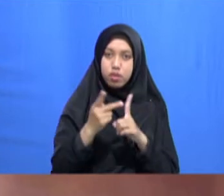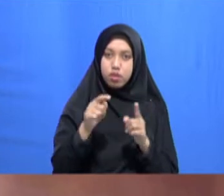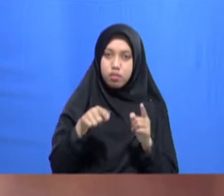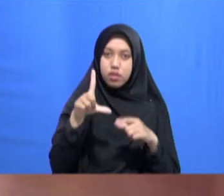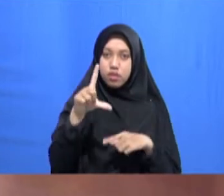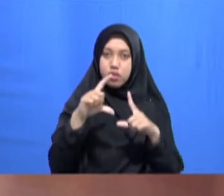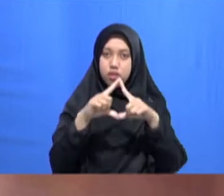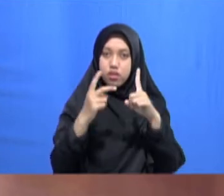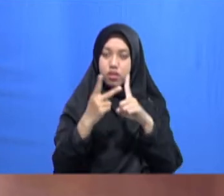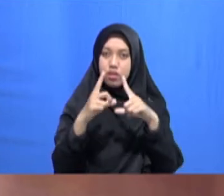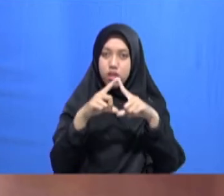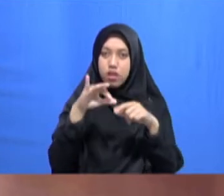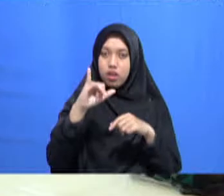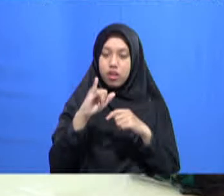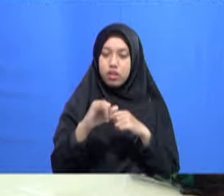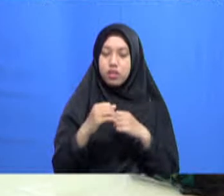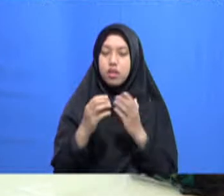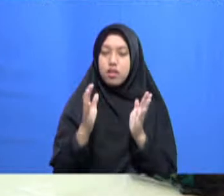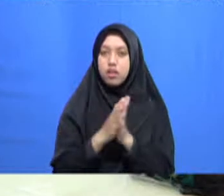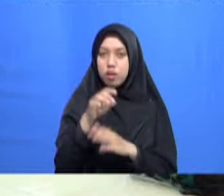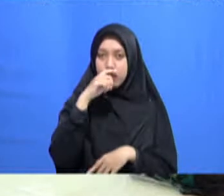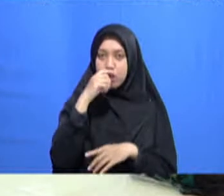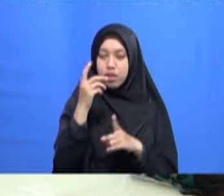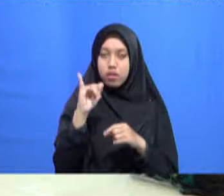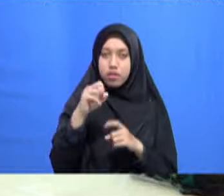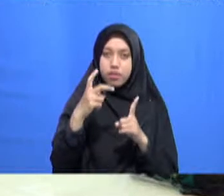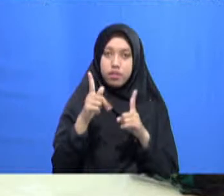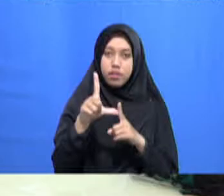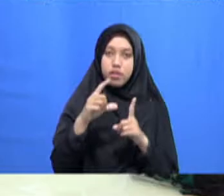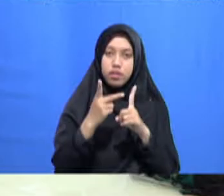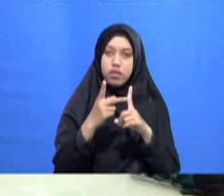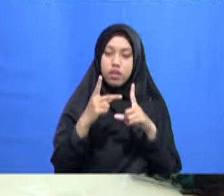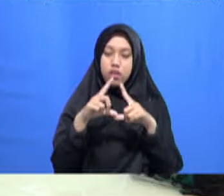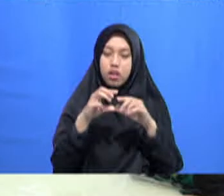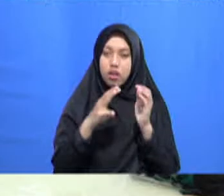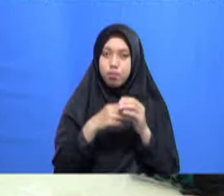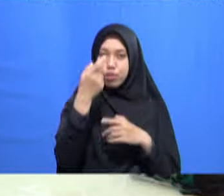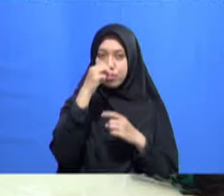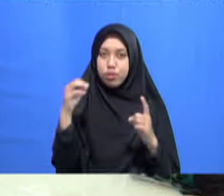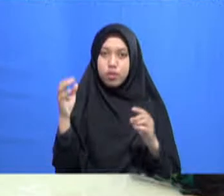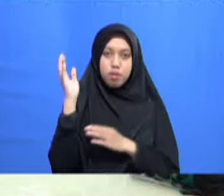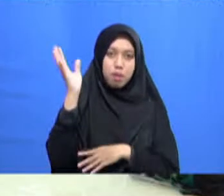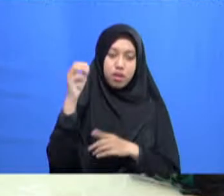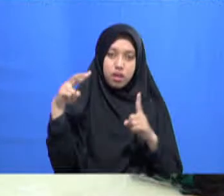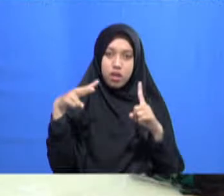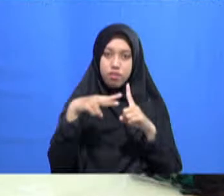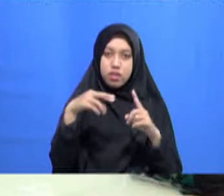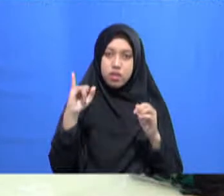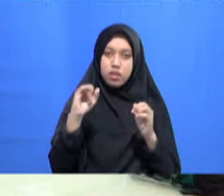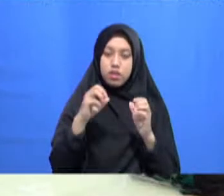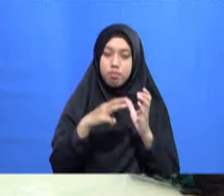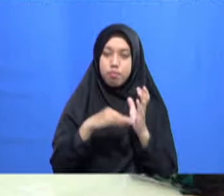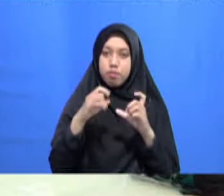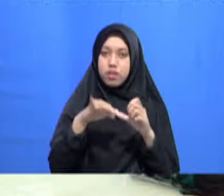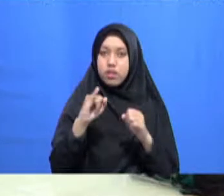MM, dan Ilham SH untuk memaparkan visi, misi, dan program sesuai